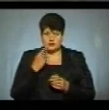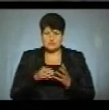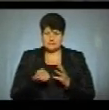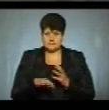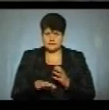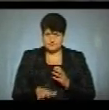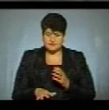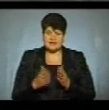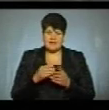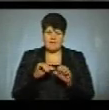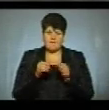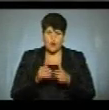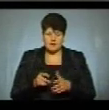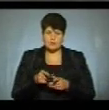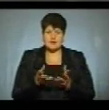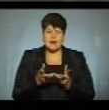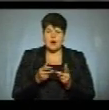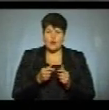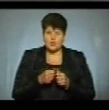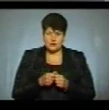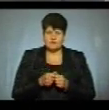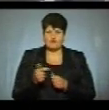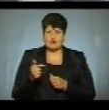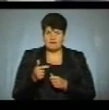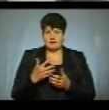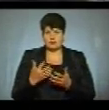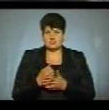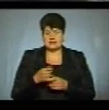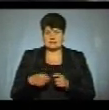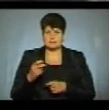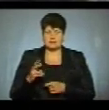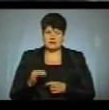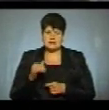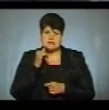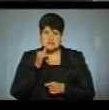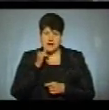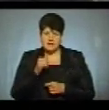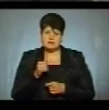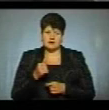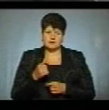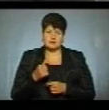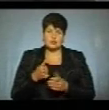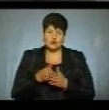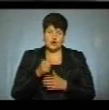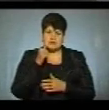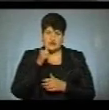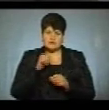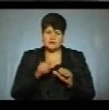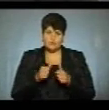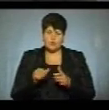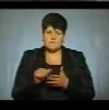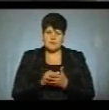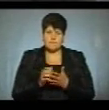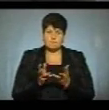ділянки, є формула, по ній рахуємо, в гривнях виходять збитки. Завтра, ми вже до завтра сформуємо матеріали,